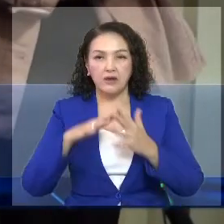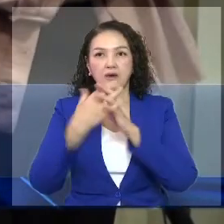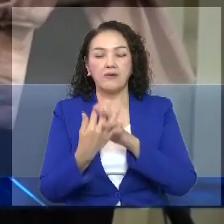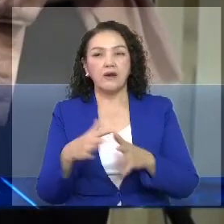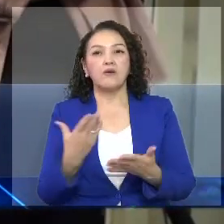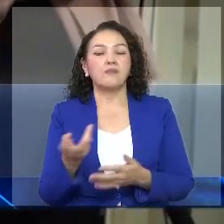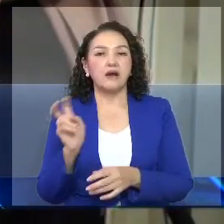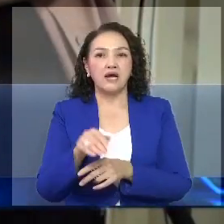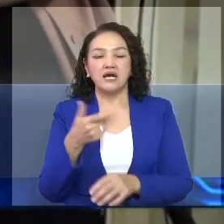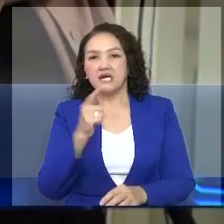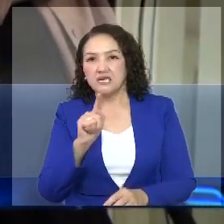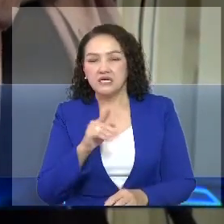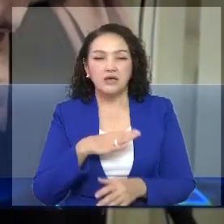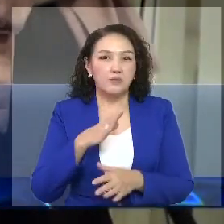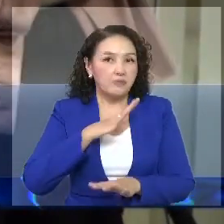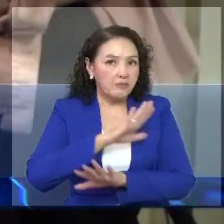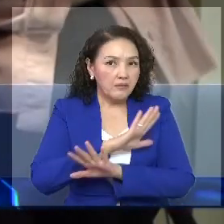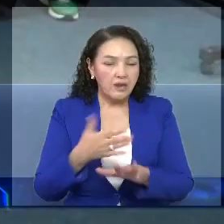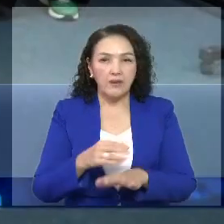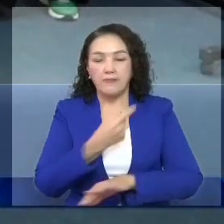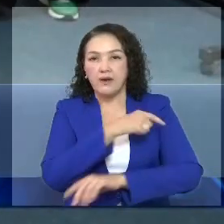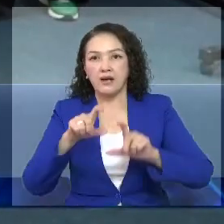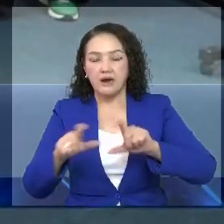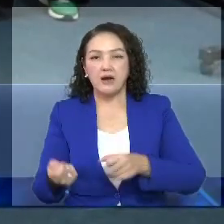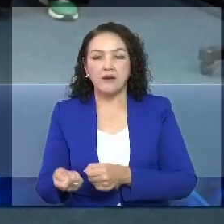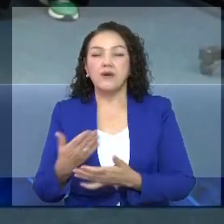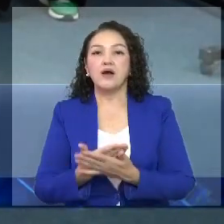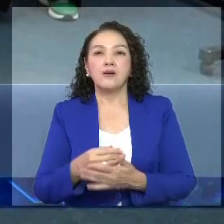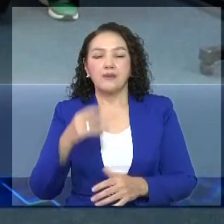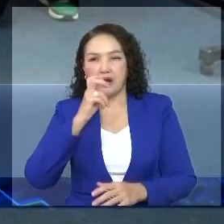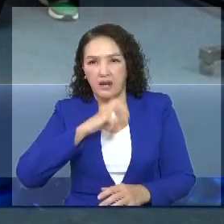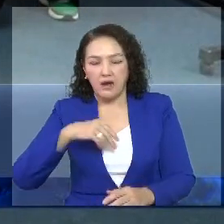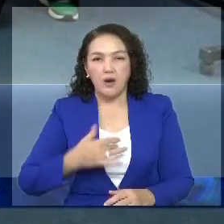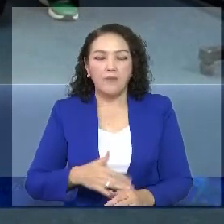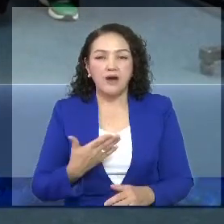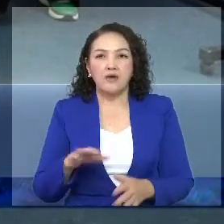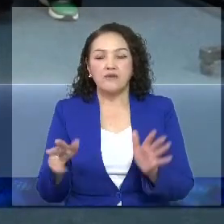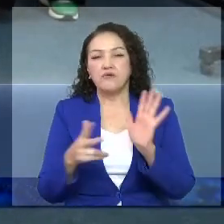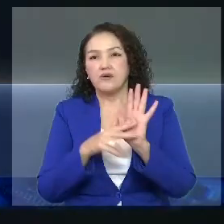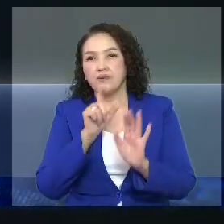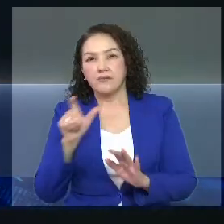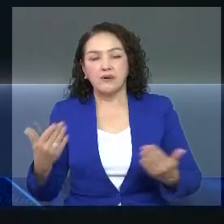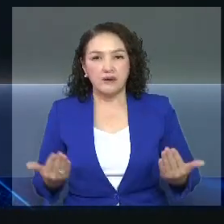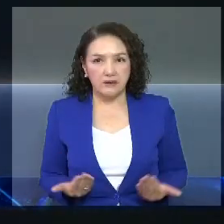результате обхода утечка газа не обнаружена. В больницу села Кинкияк с признаками отравления обратилось 8 жителей.